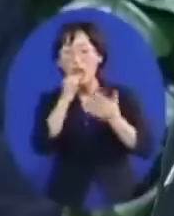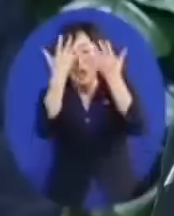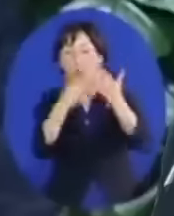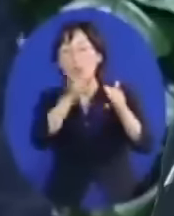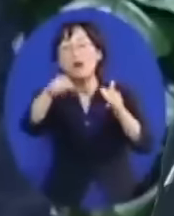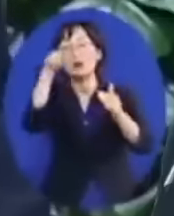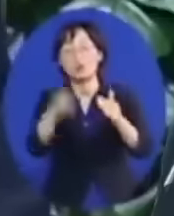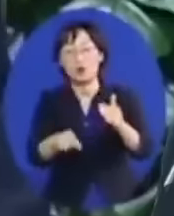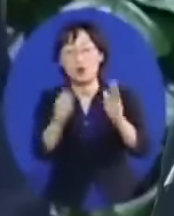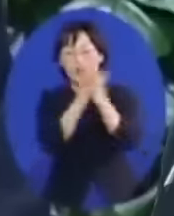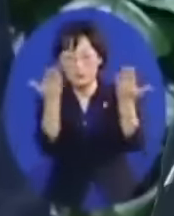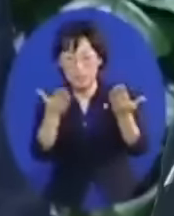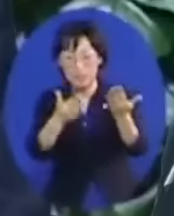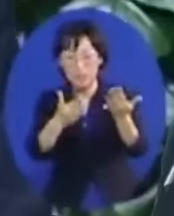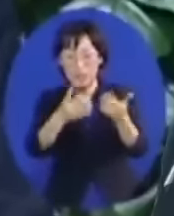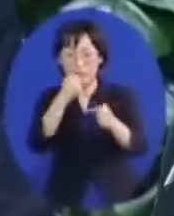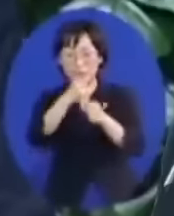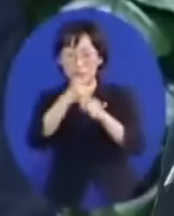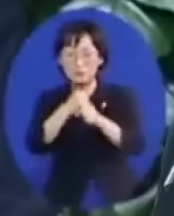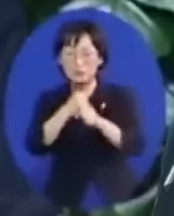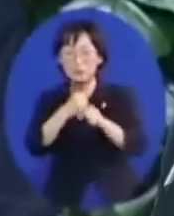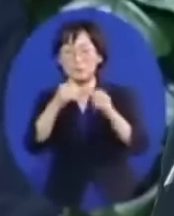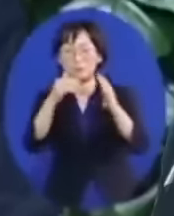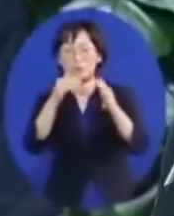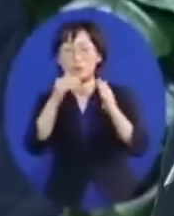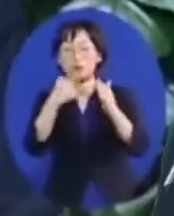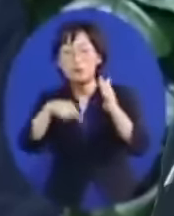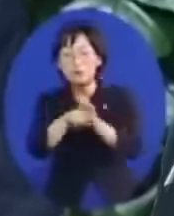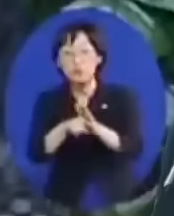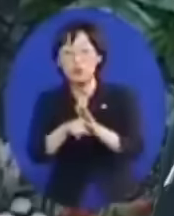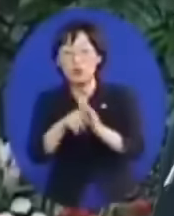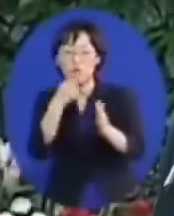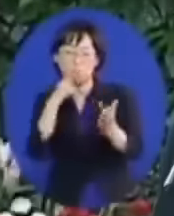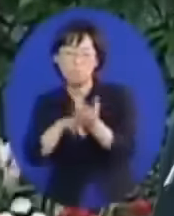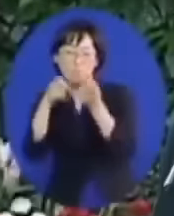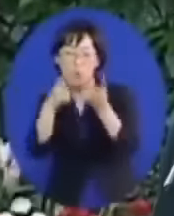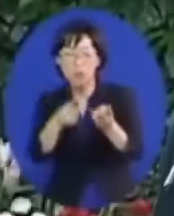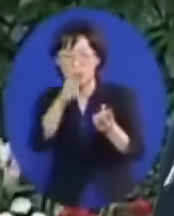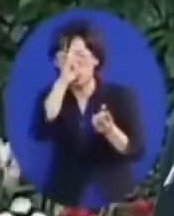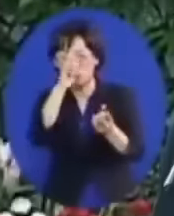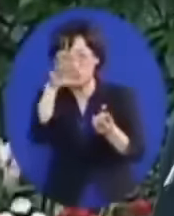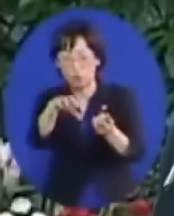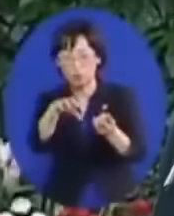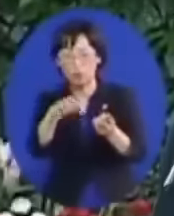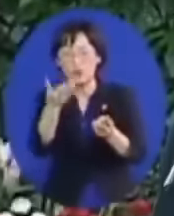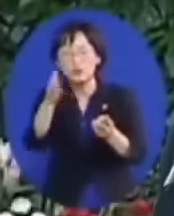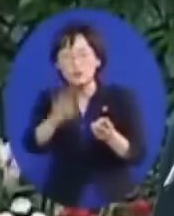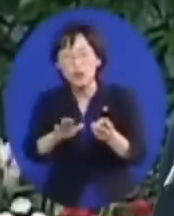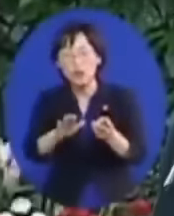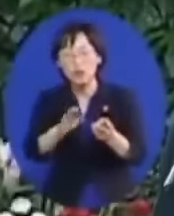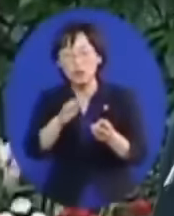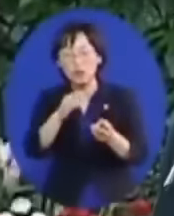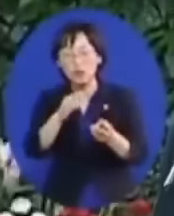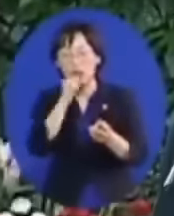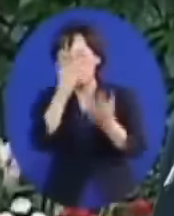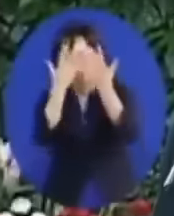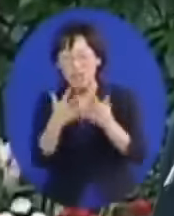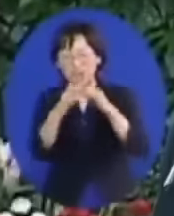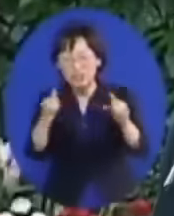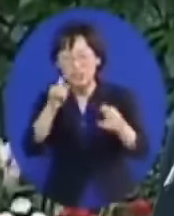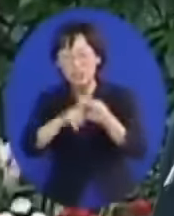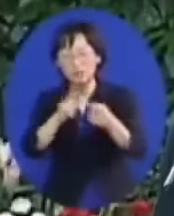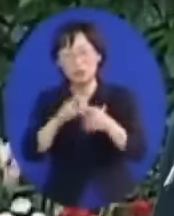정부에게 편지를 보냈습니다. 그러나 죄수의 편지에 정부 당국은 관심이 없어 답장을 해주지